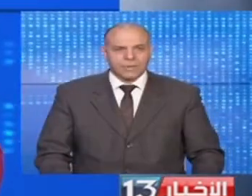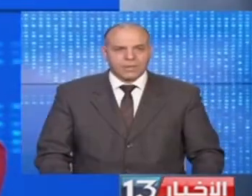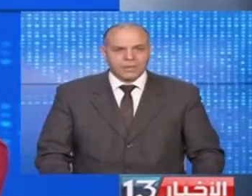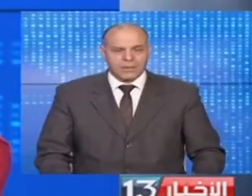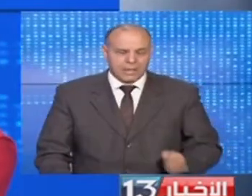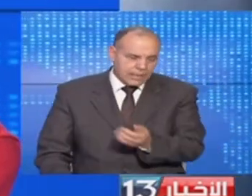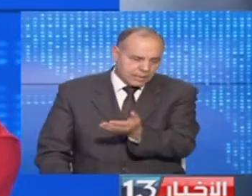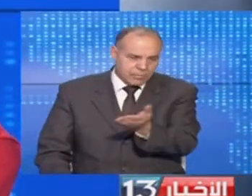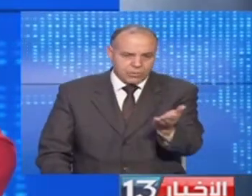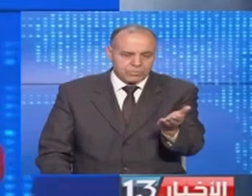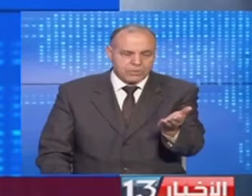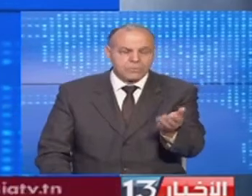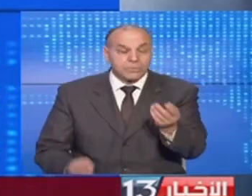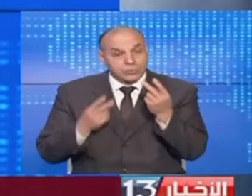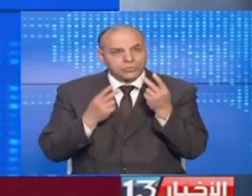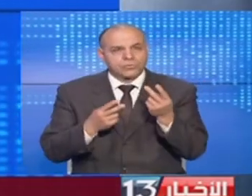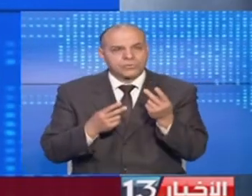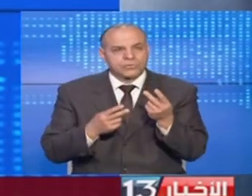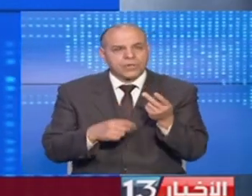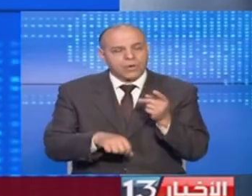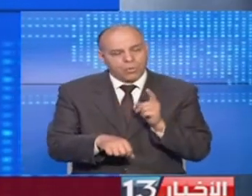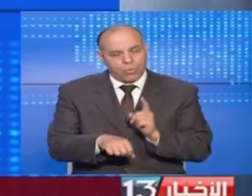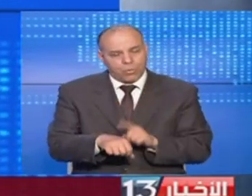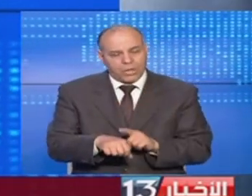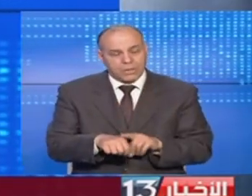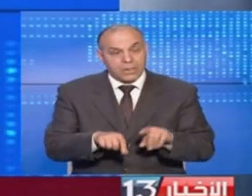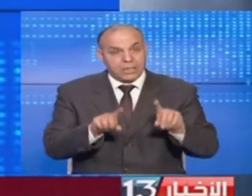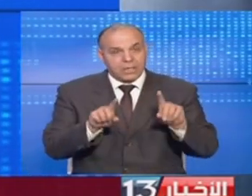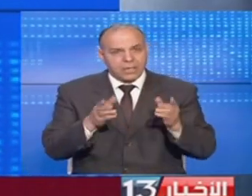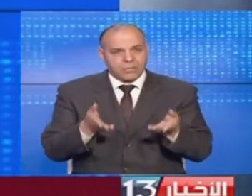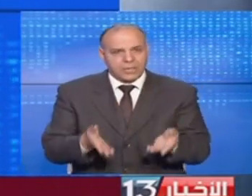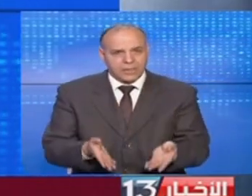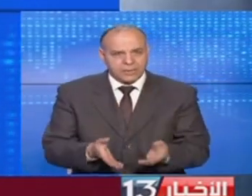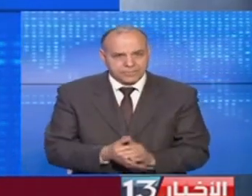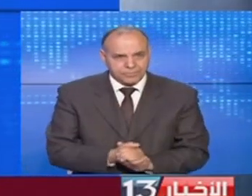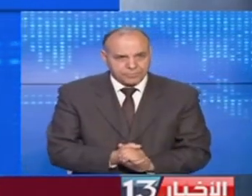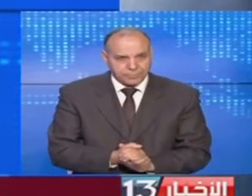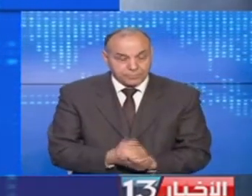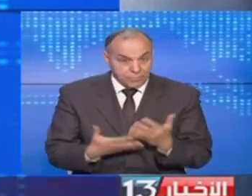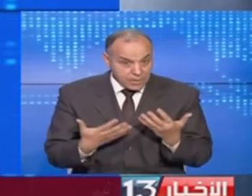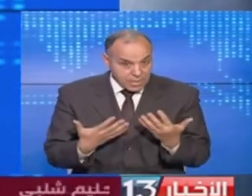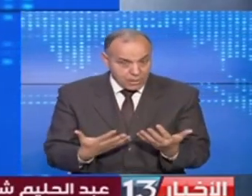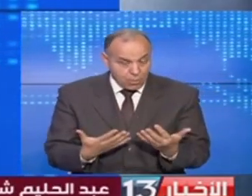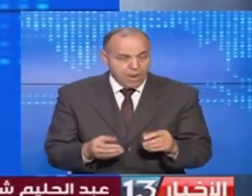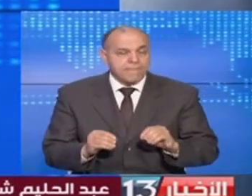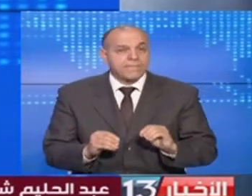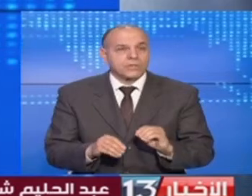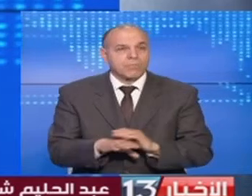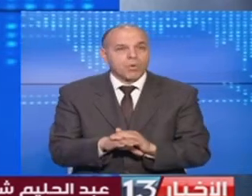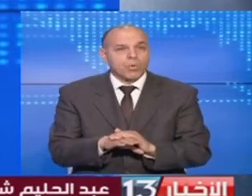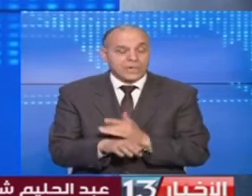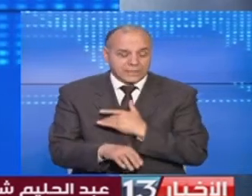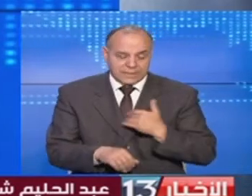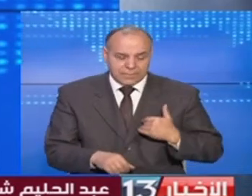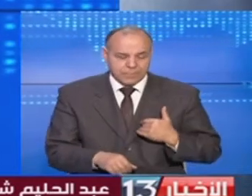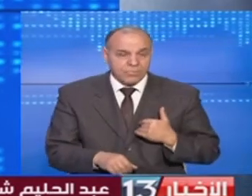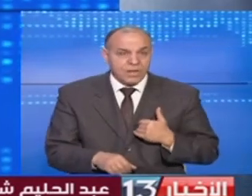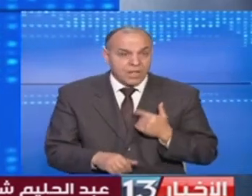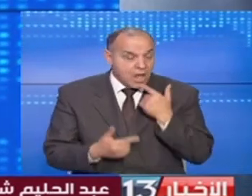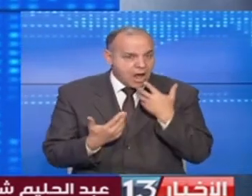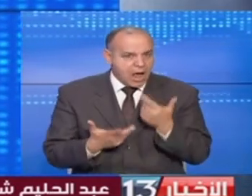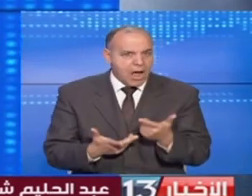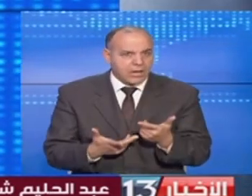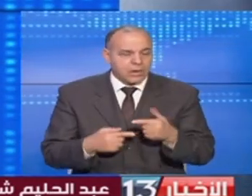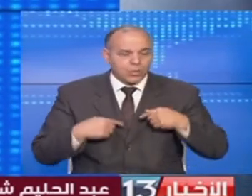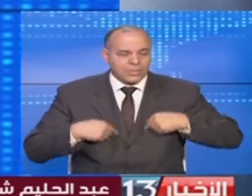اهلا بكم مشاهدينا الكرام في هذا الم بعد الاخباري ونبدؤه بشان الصحيه فقد